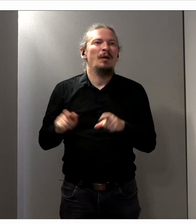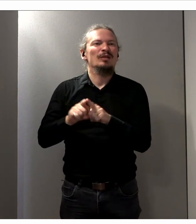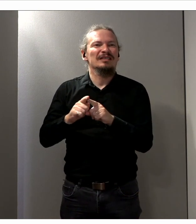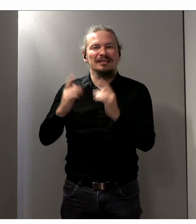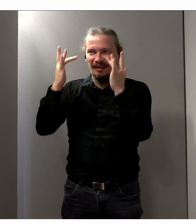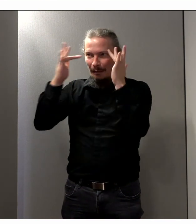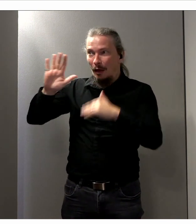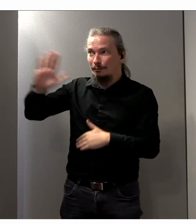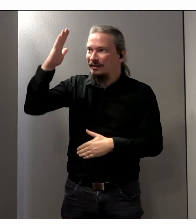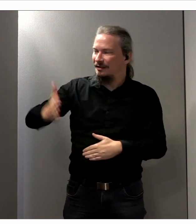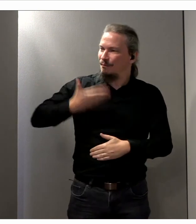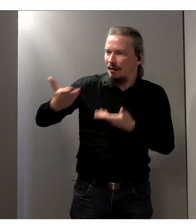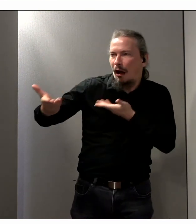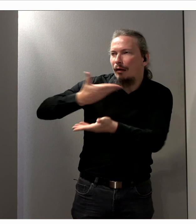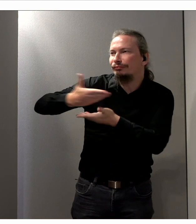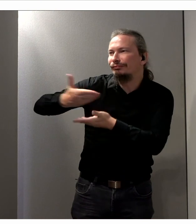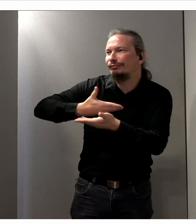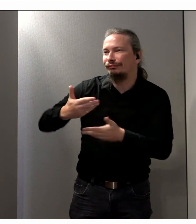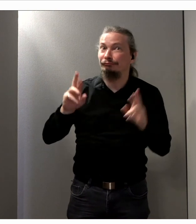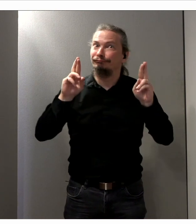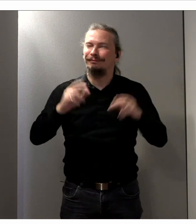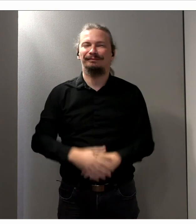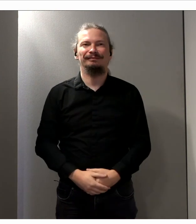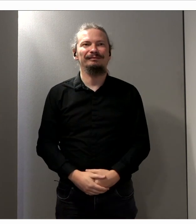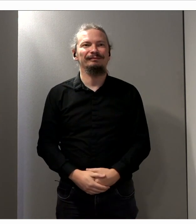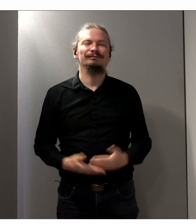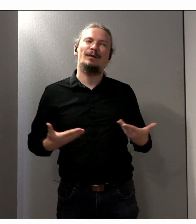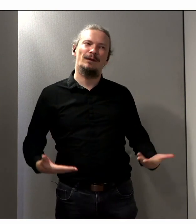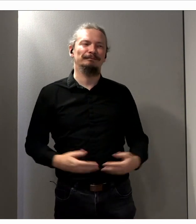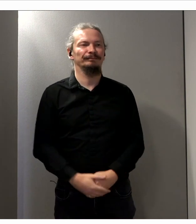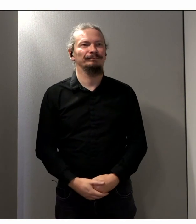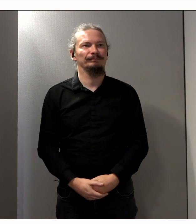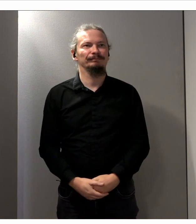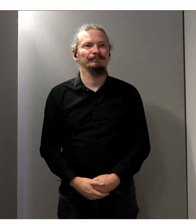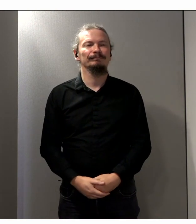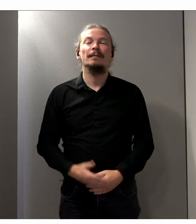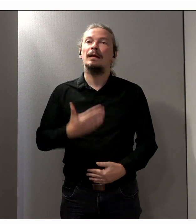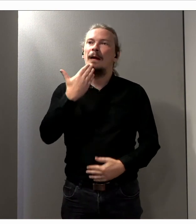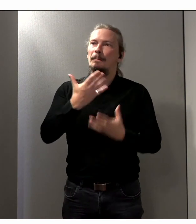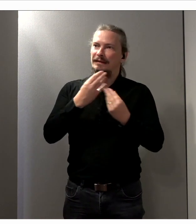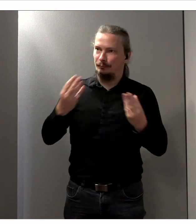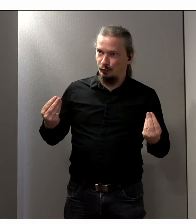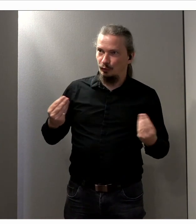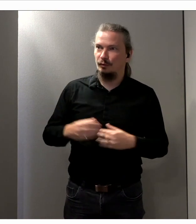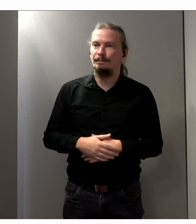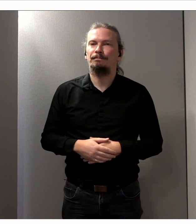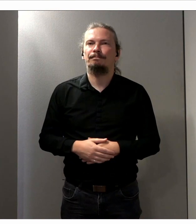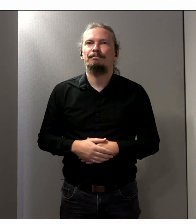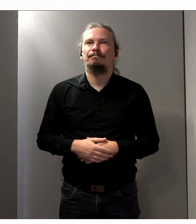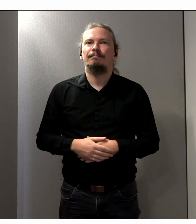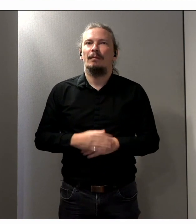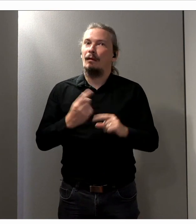nos expériences respectives. Donc voilà. Merci beaucoup. J'ai envie de vous dire, il